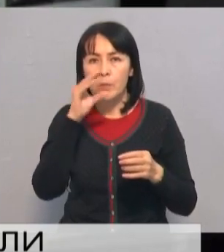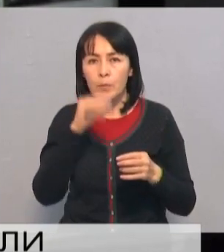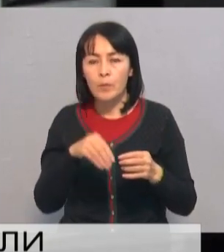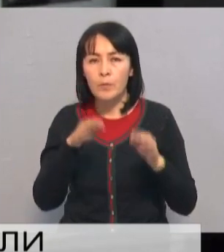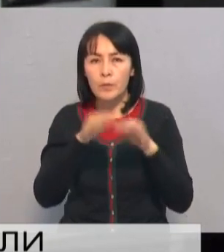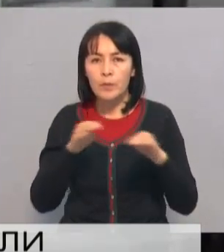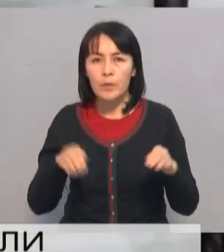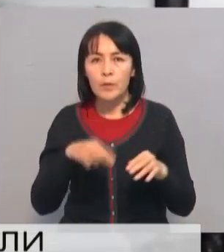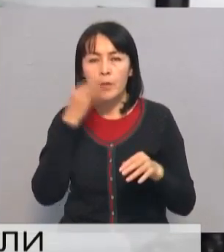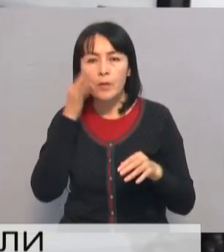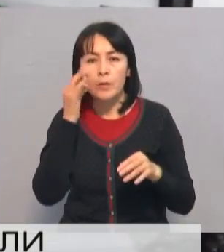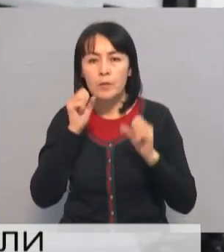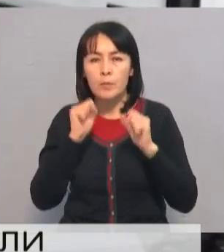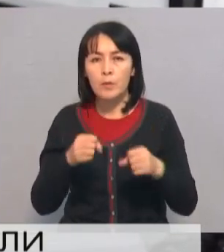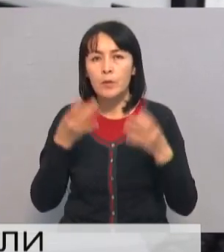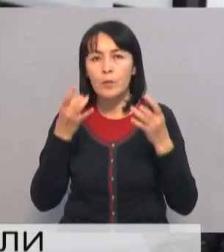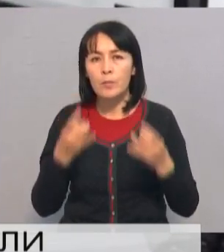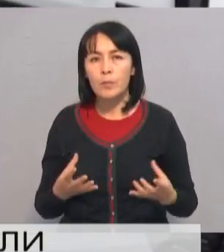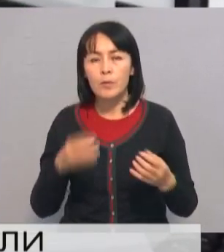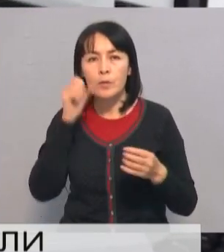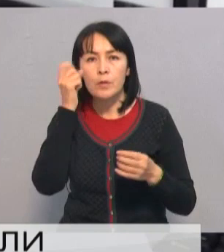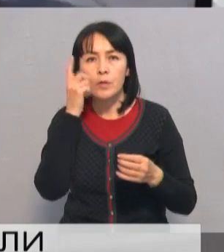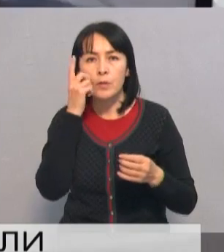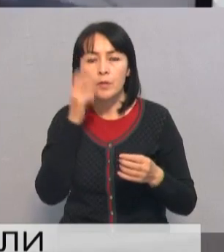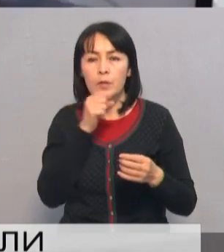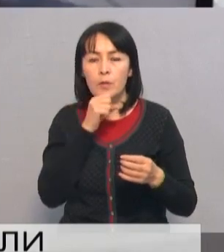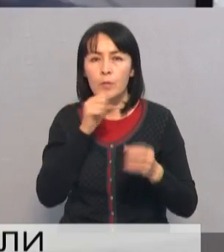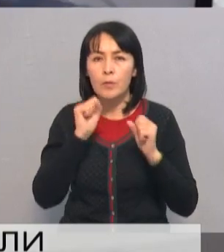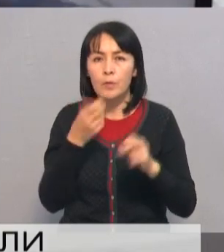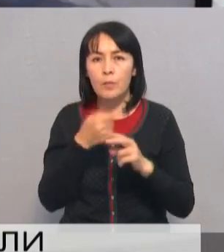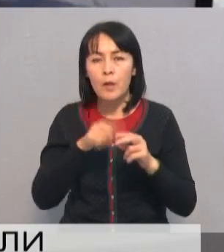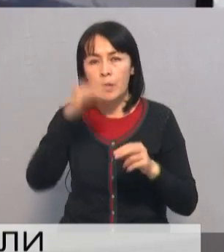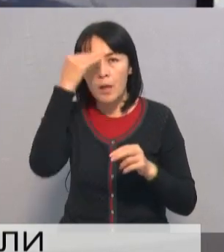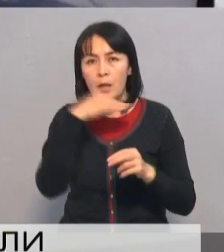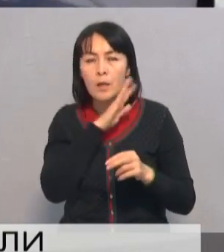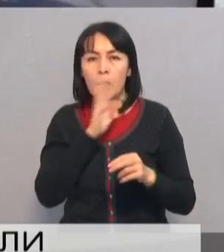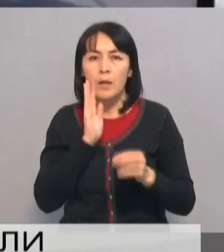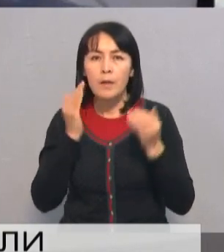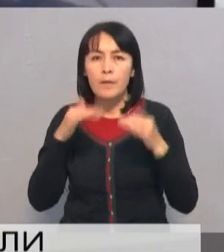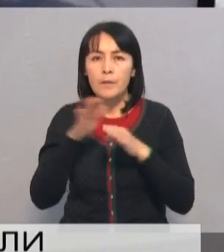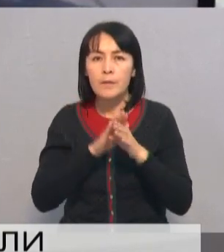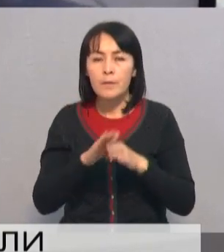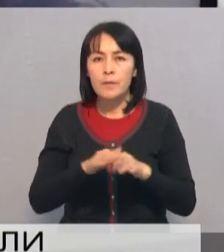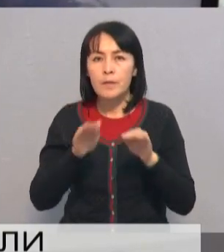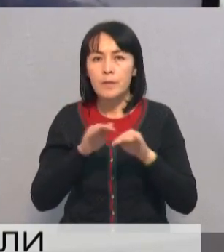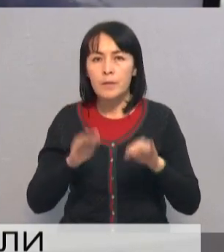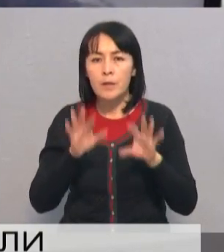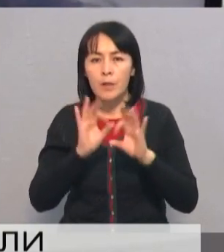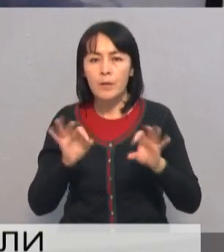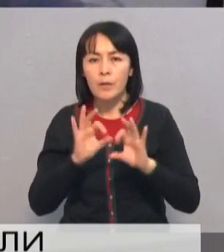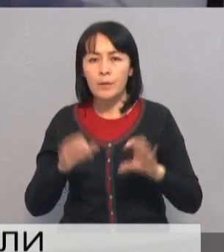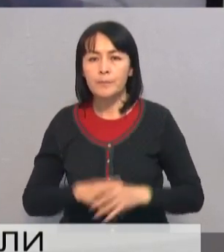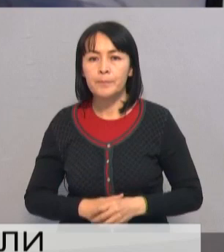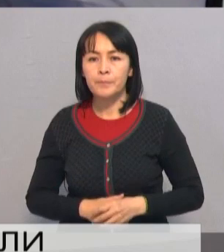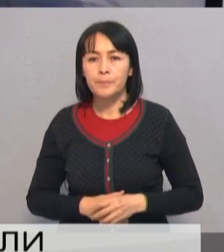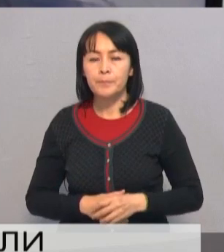стать дети. Злоумышленники могут просто вырвать гаджет из рук ребенка. Поэтому родителям рекомендуется провести с детьми профилактическую